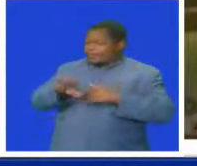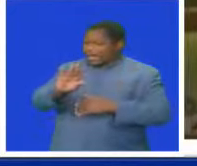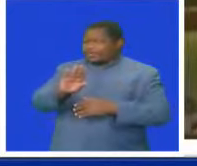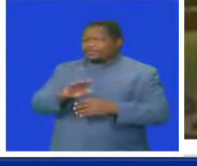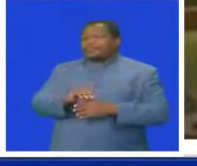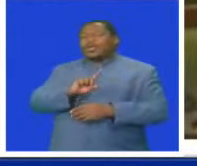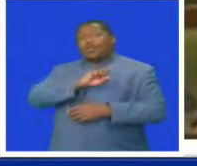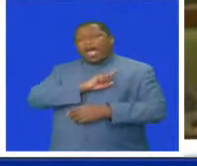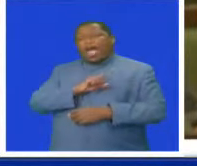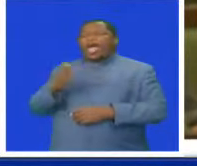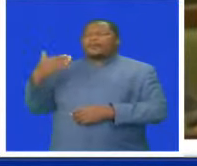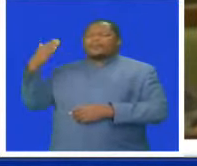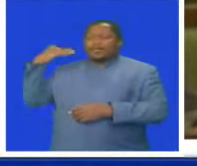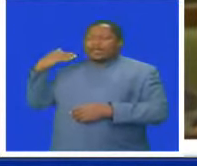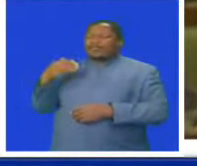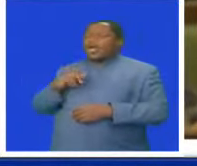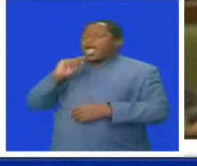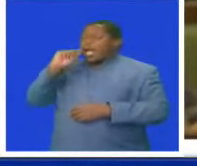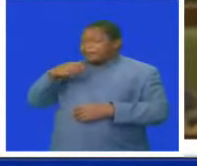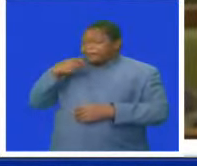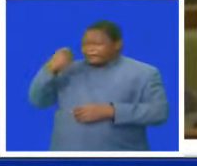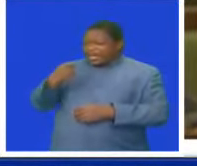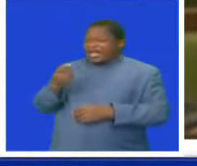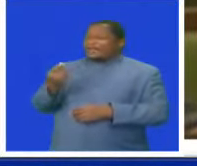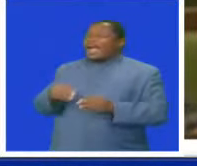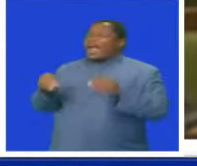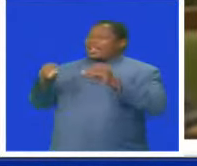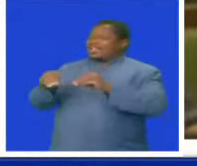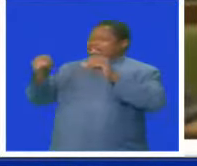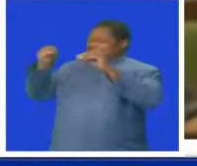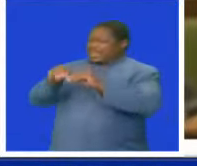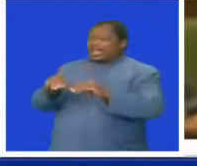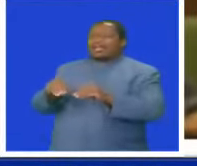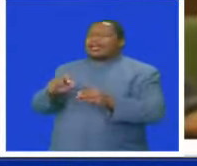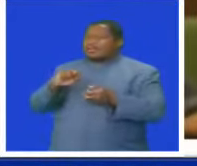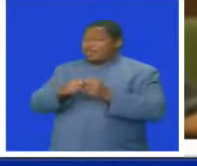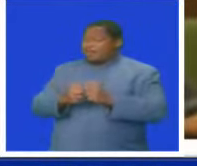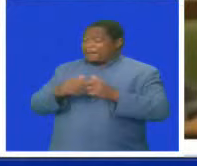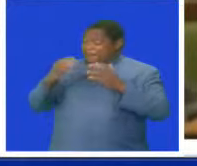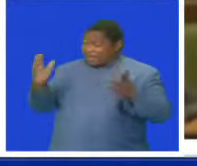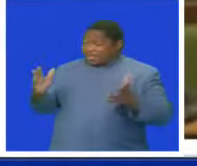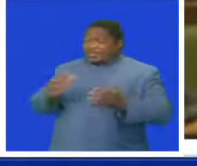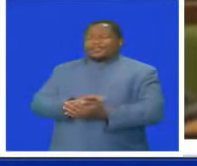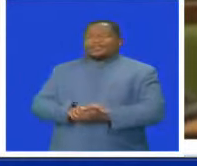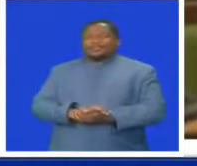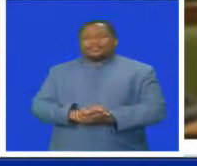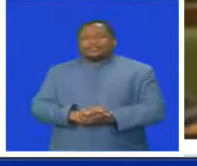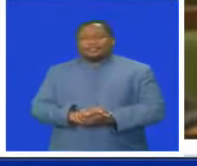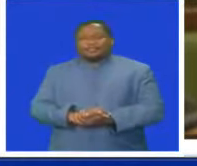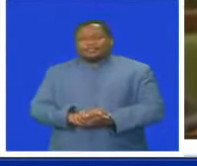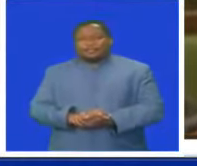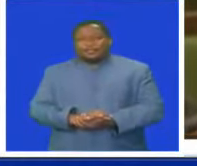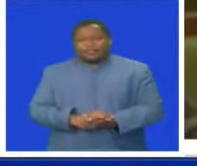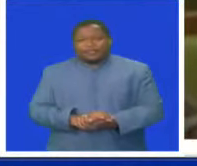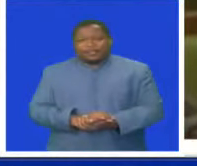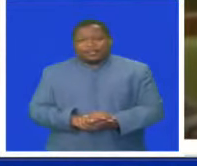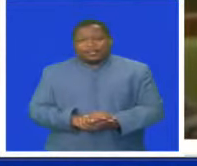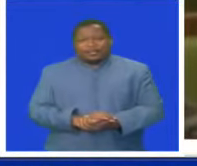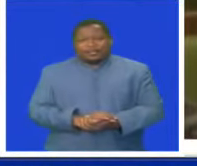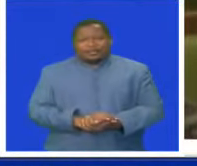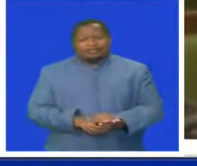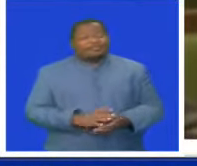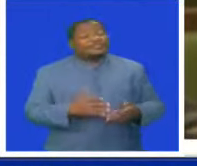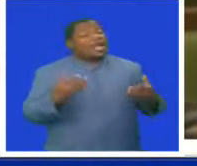emva lolu thambo labanalo ngiko Mr. Speaker namhlanje athite against all